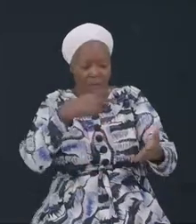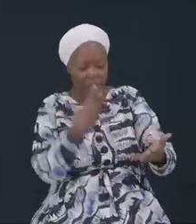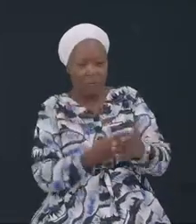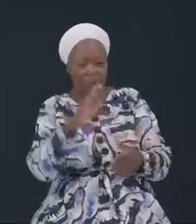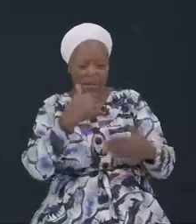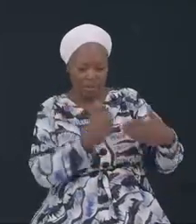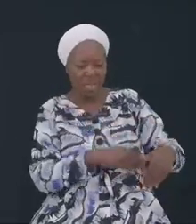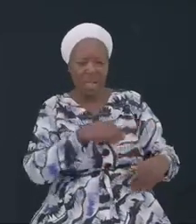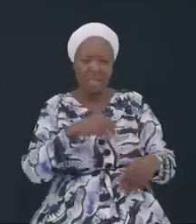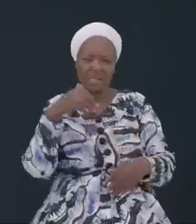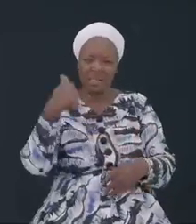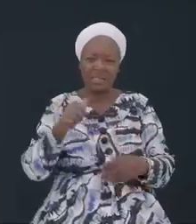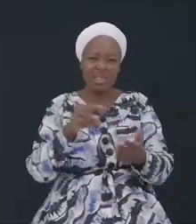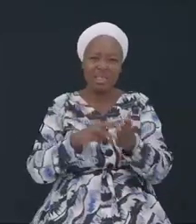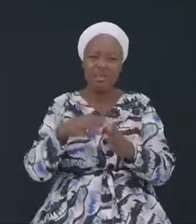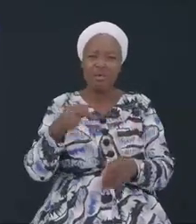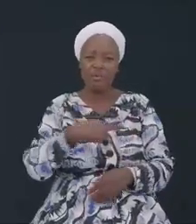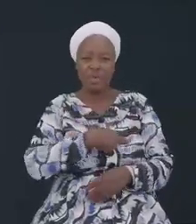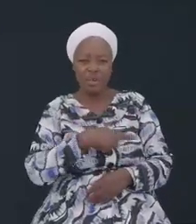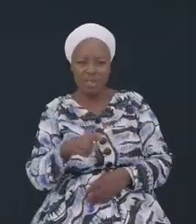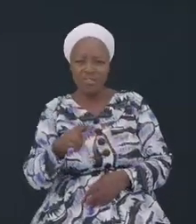000 des religieux,